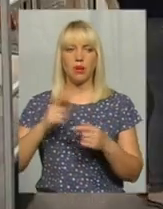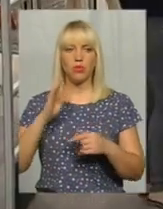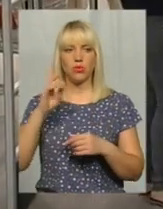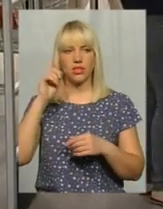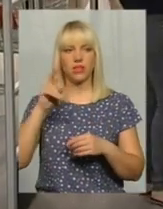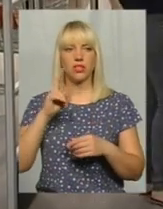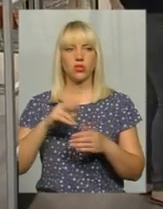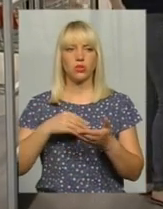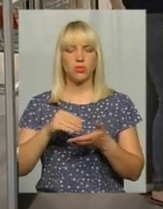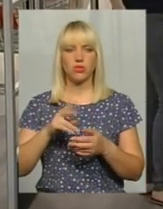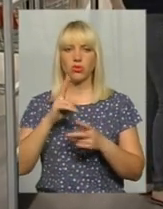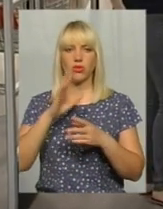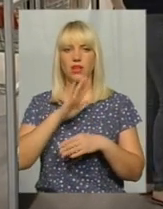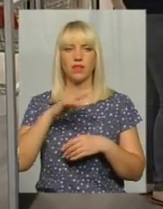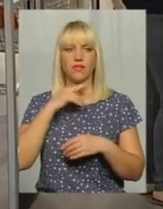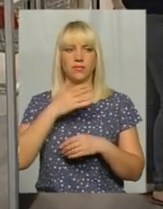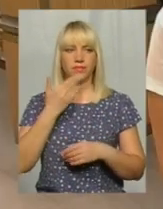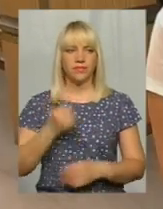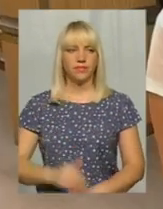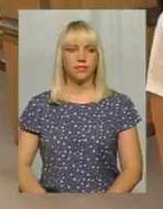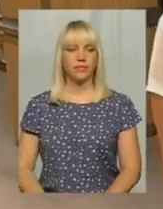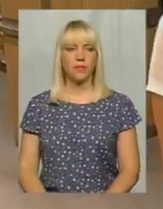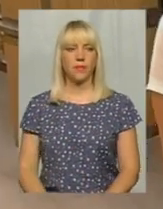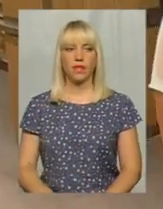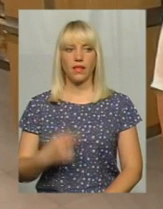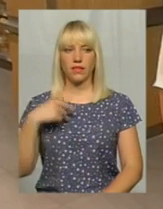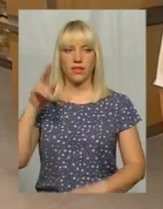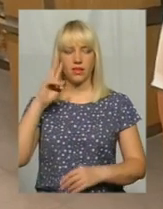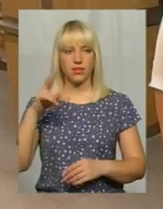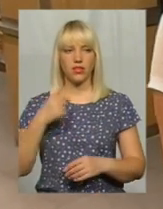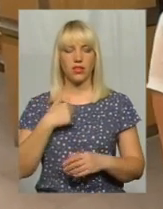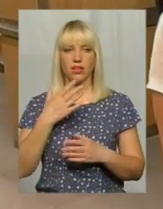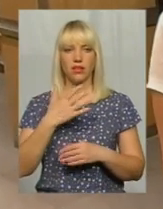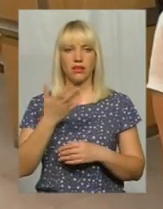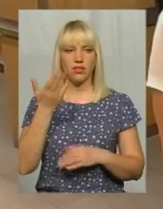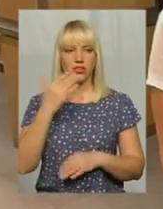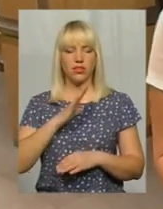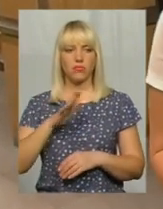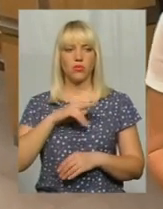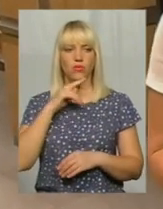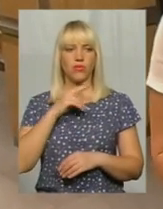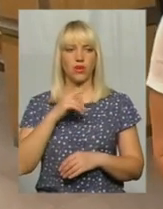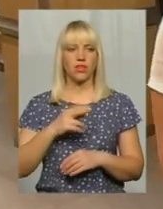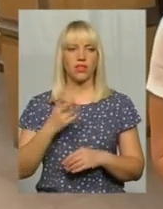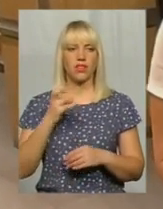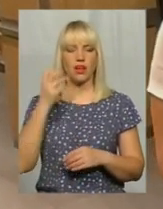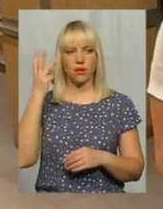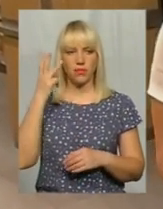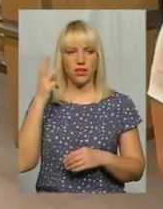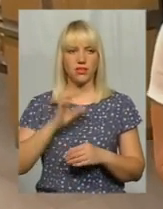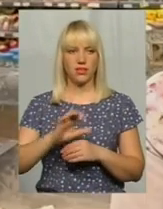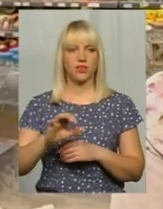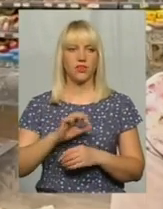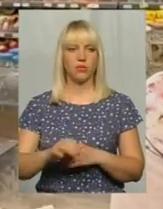які раніше на це не зважали. Не знаю, я щось не звертала уваги аж так на хмельницьких